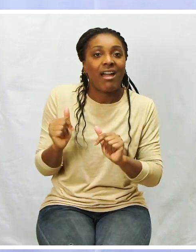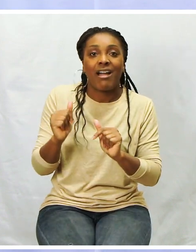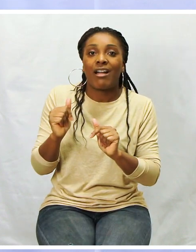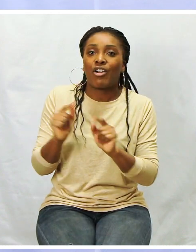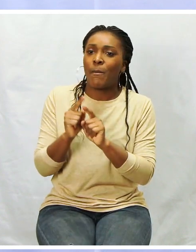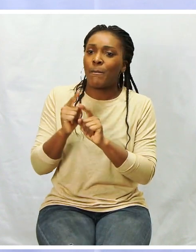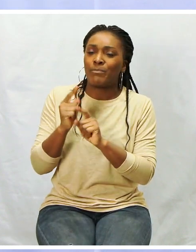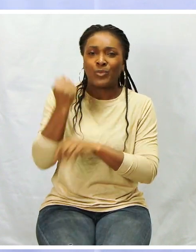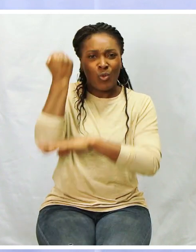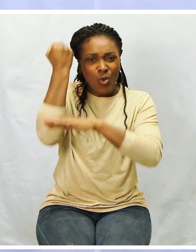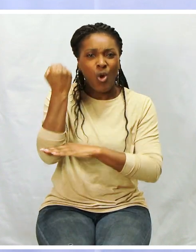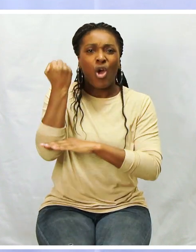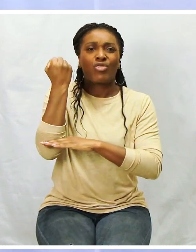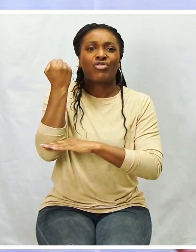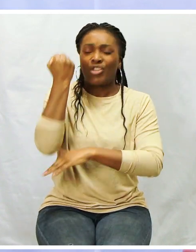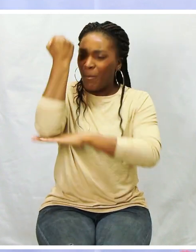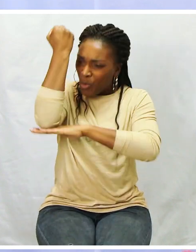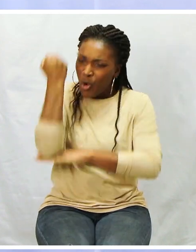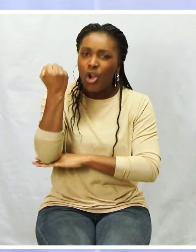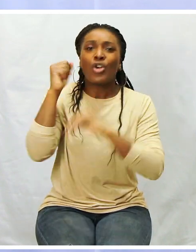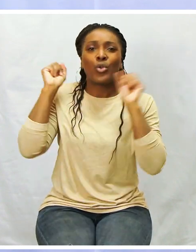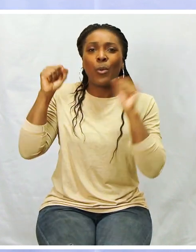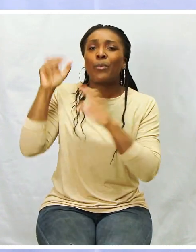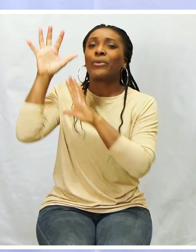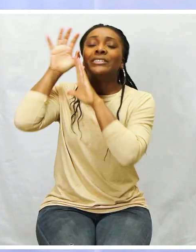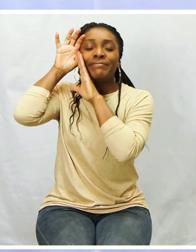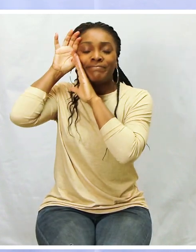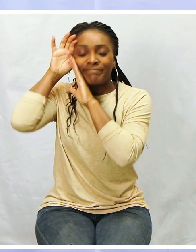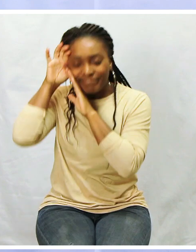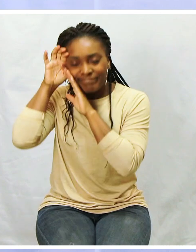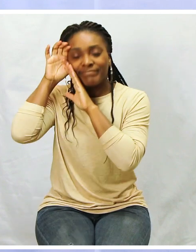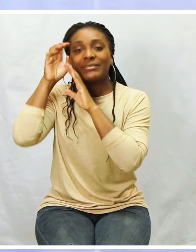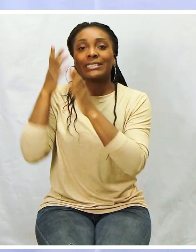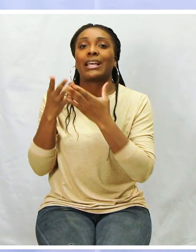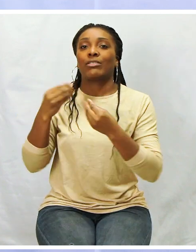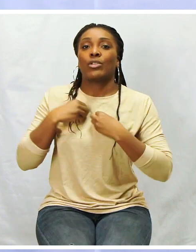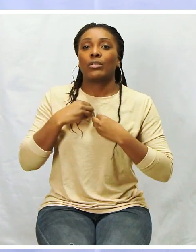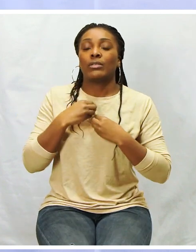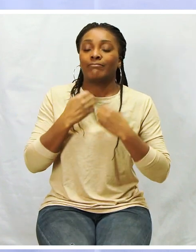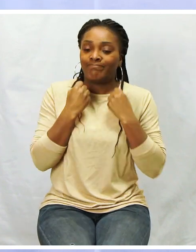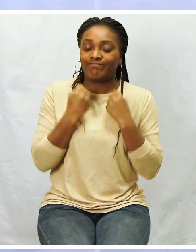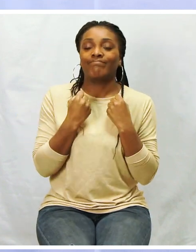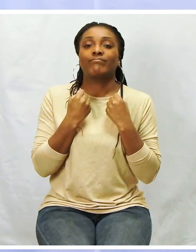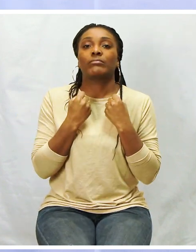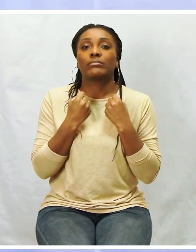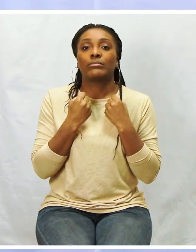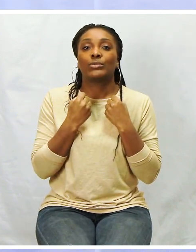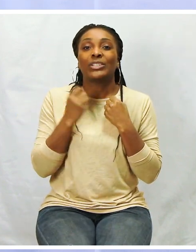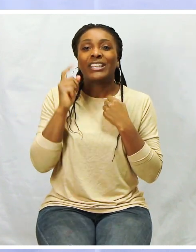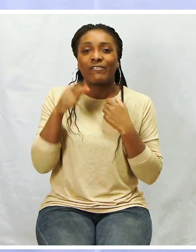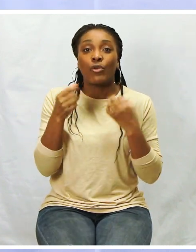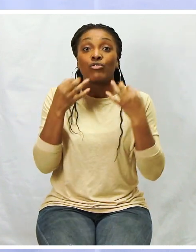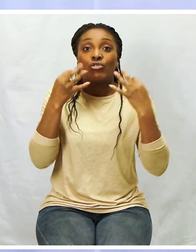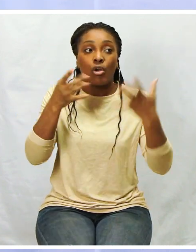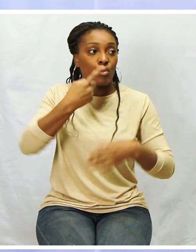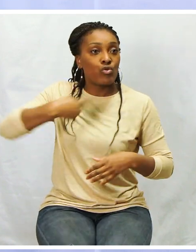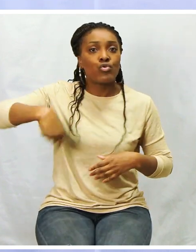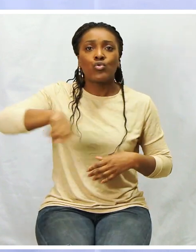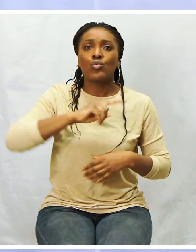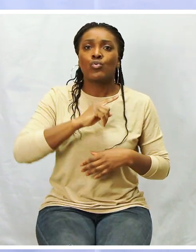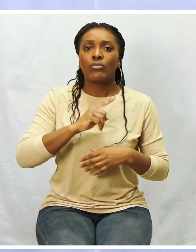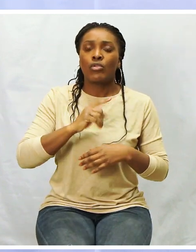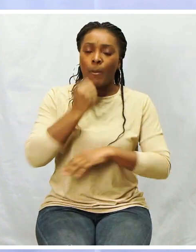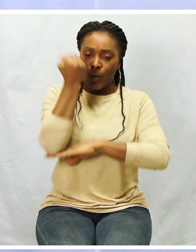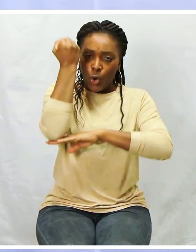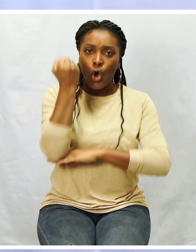des colonnes et qui disent on peut s'appuyer sur eux, c'est excellent pour celui qui est faible. Donc prenons ce temps d'être des colonnes les uns pour les